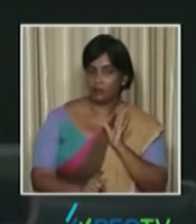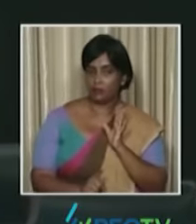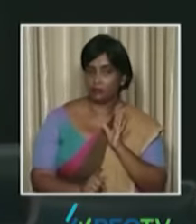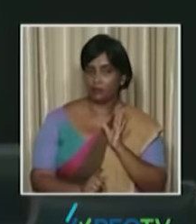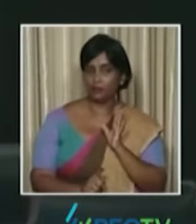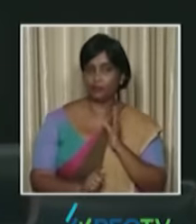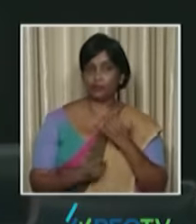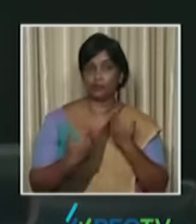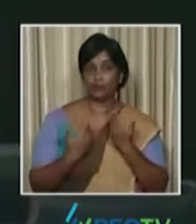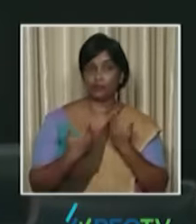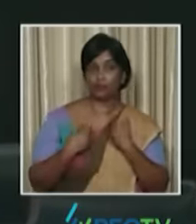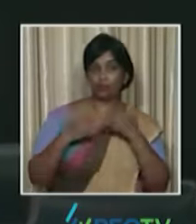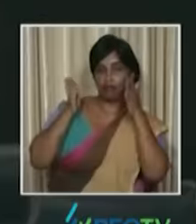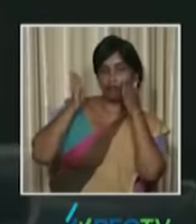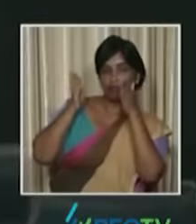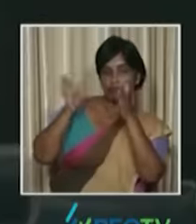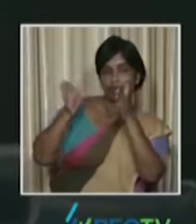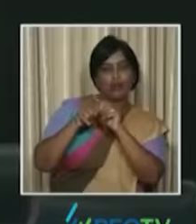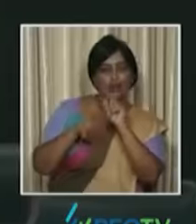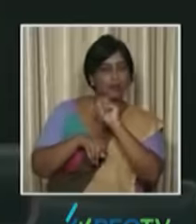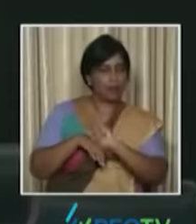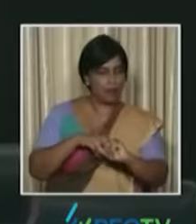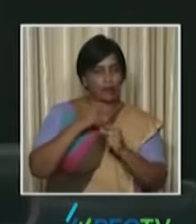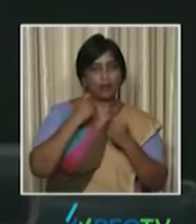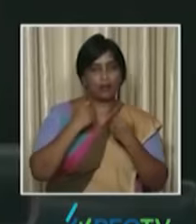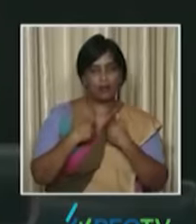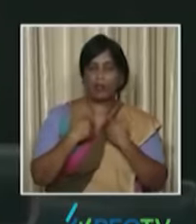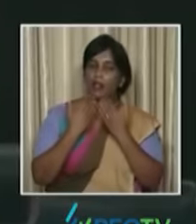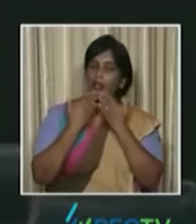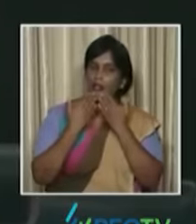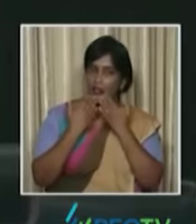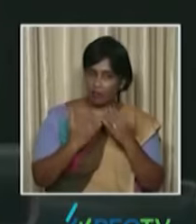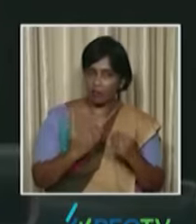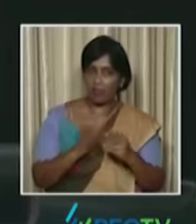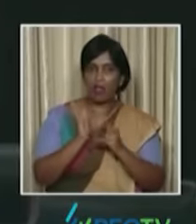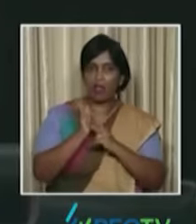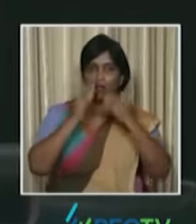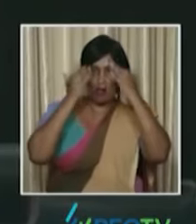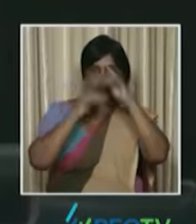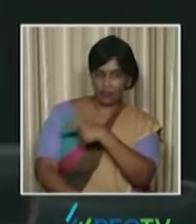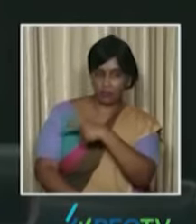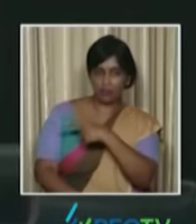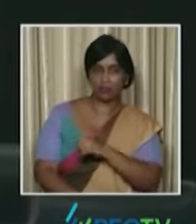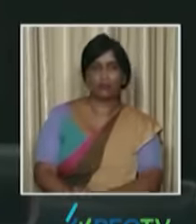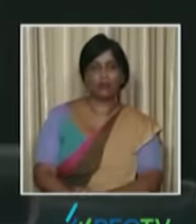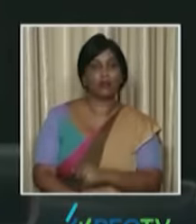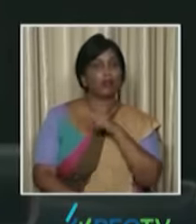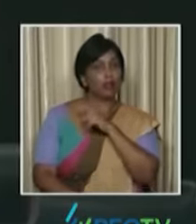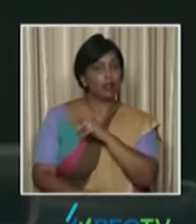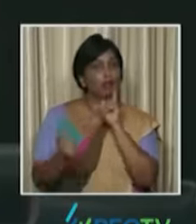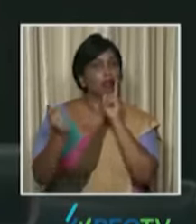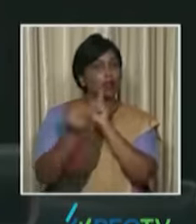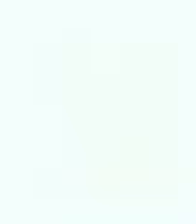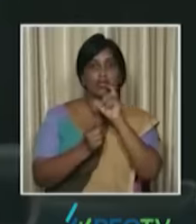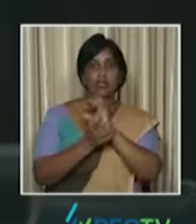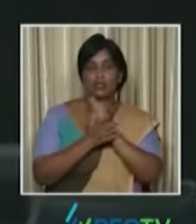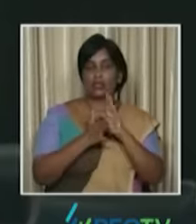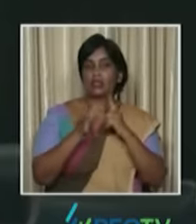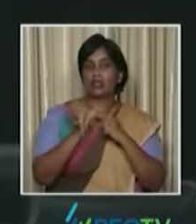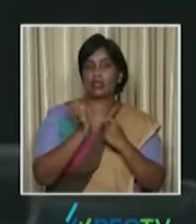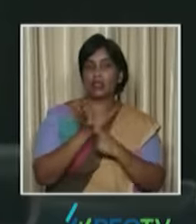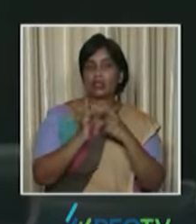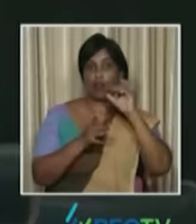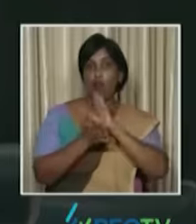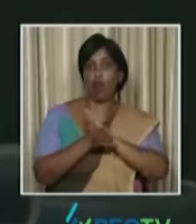ජනාධිපතිතුමා මාව ෆ්‍රේම් කරන්න ලස්සනට ප්ලෑන් කරනවා මම ස්තුතිය පුද කරනවා නාමා රාජපක්ෂ මහත්මයාටත් එතුමා හම්බෙලා තියෙනවා චරිත්ව